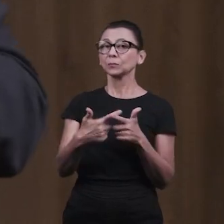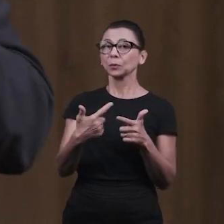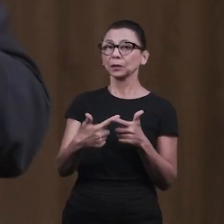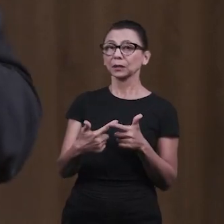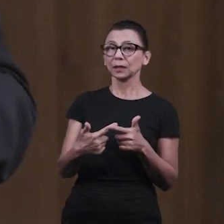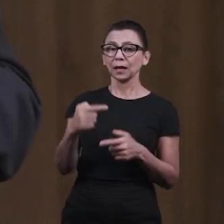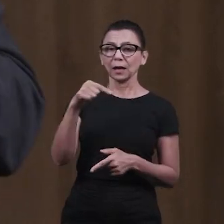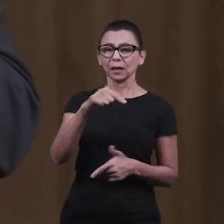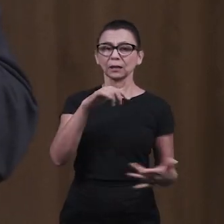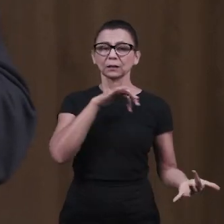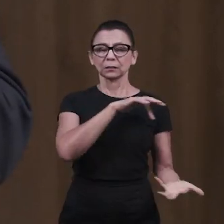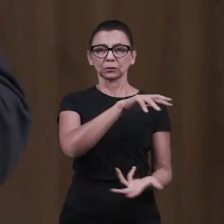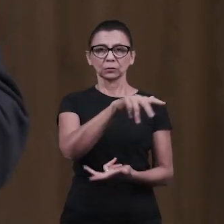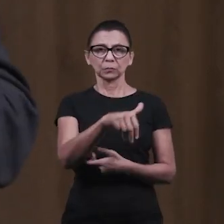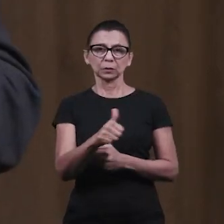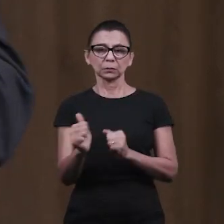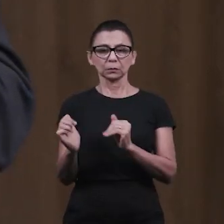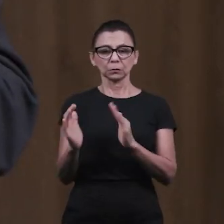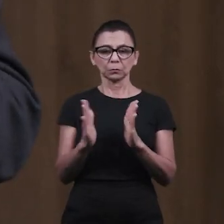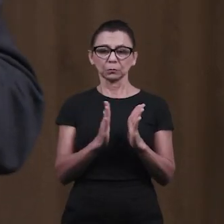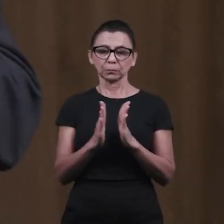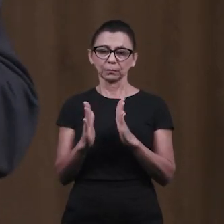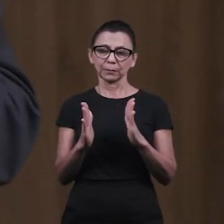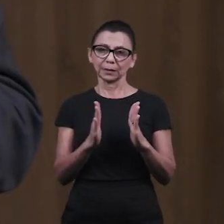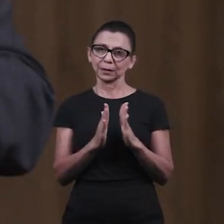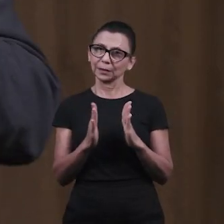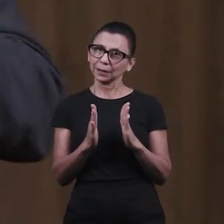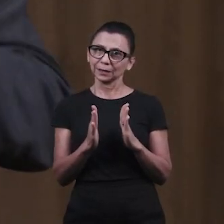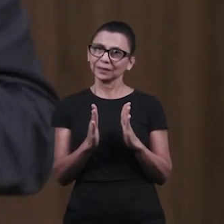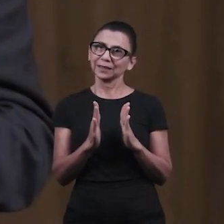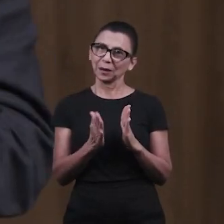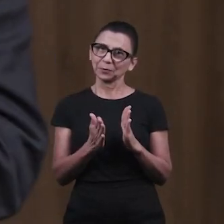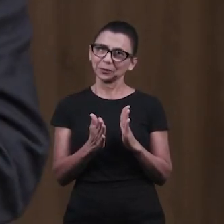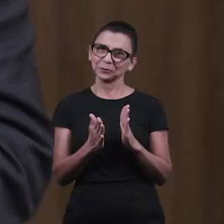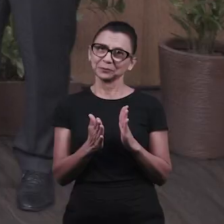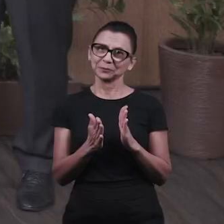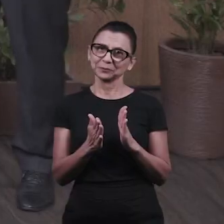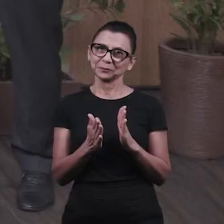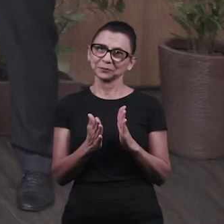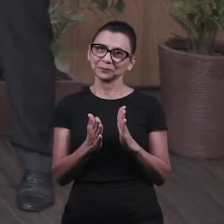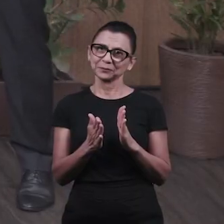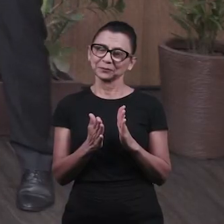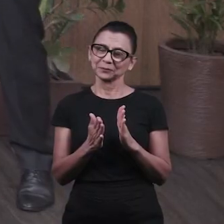que la vie biologique dure seulement un temps donné.